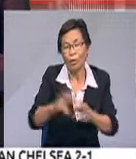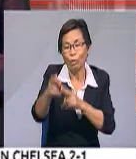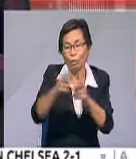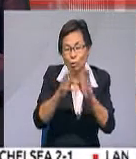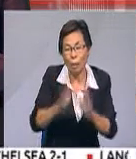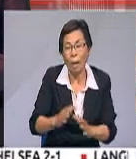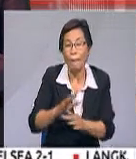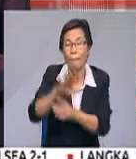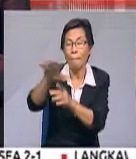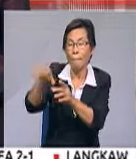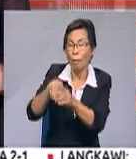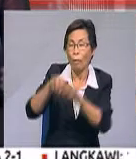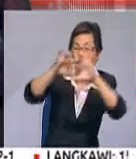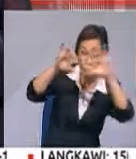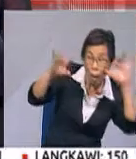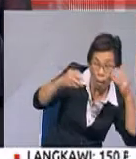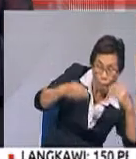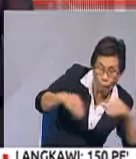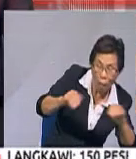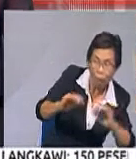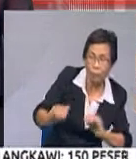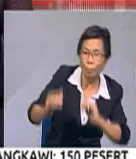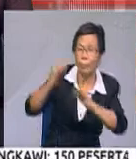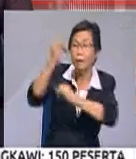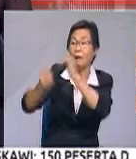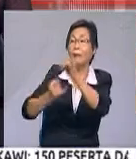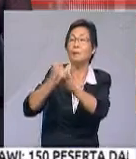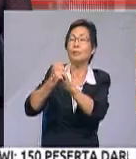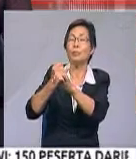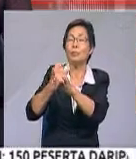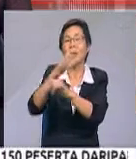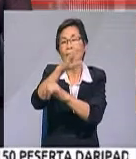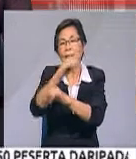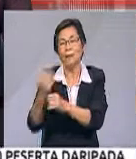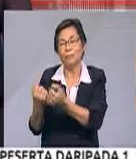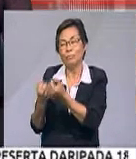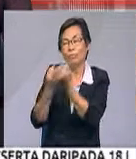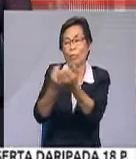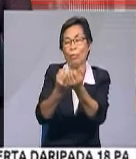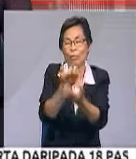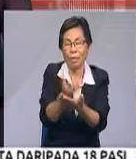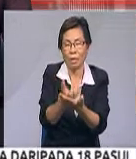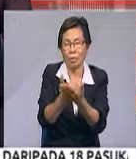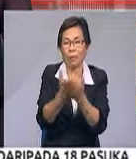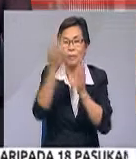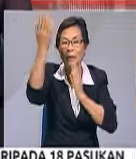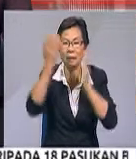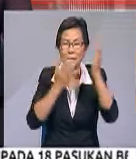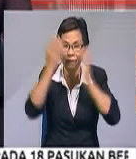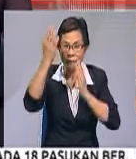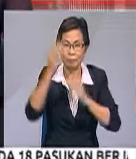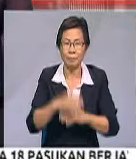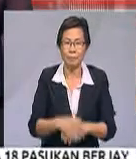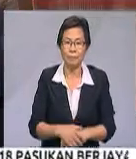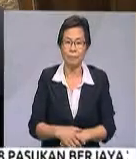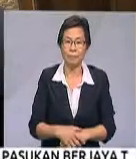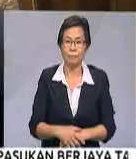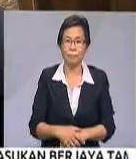usahawan terbabit menerokai pasaran di peringkat antarabangsa selain menyumbang kepada ekonomi negara.